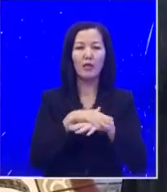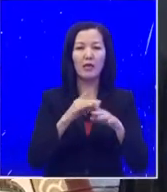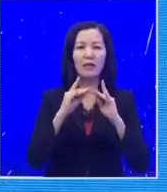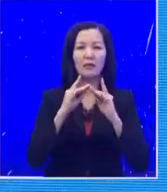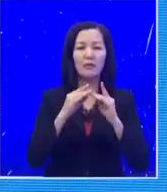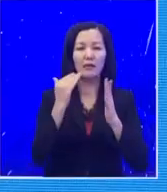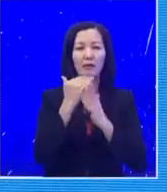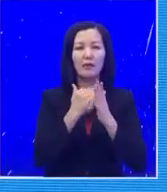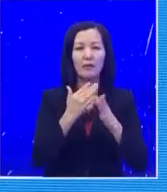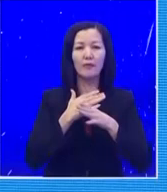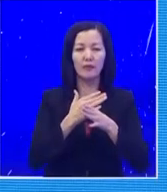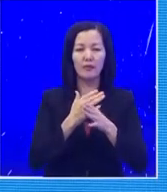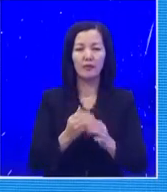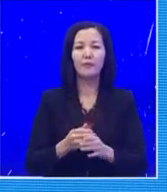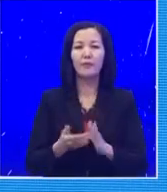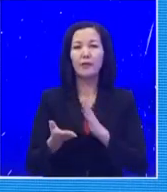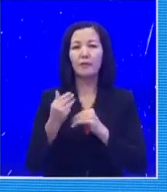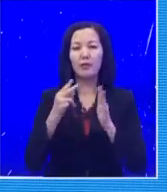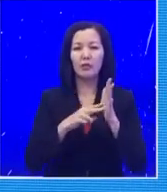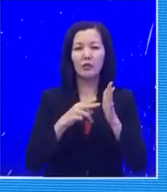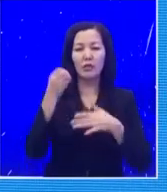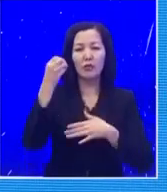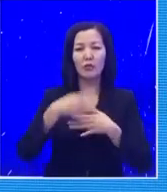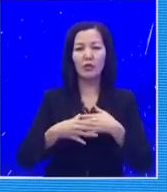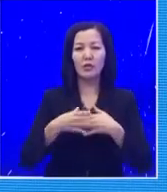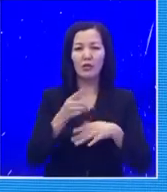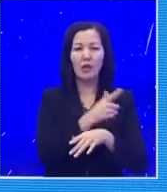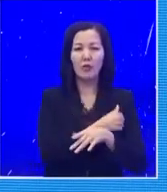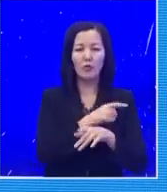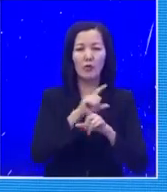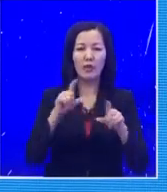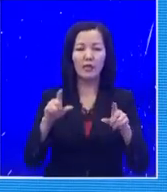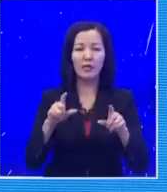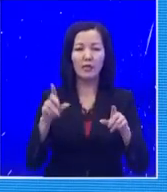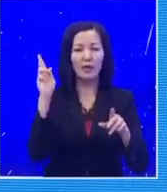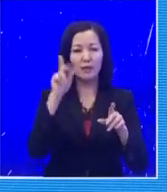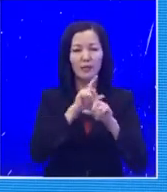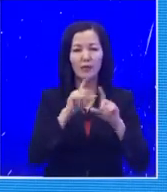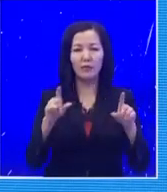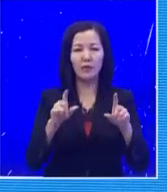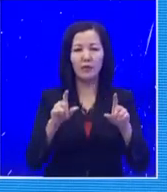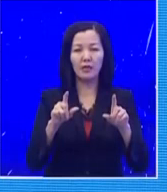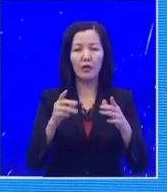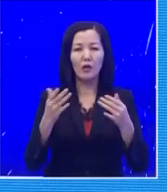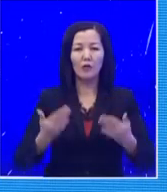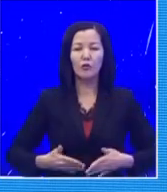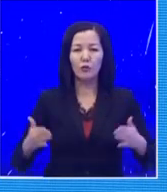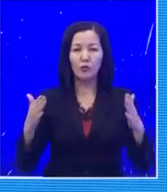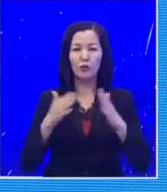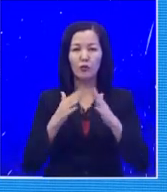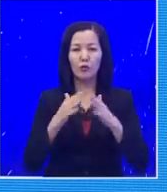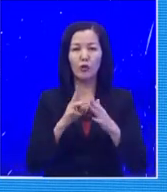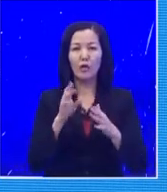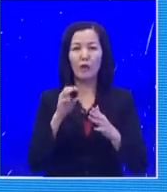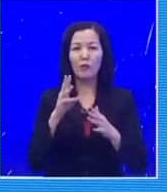сеп. Былтыр 7 аудан орталығында ауруханаларды, мектептерді, тұрғын үй, коммуналдық